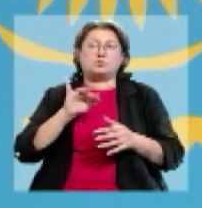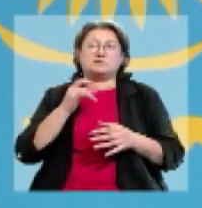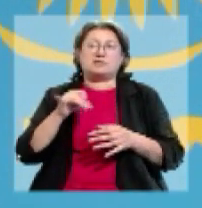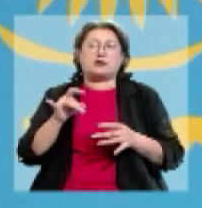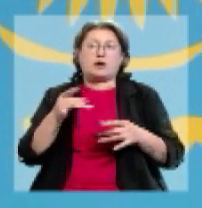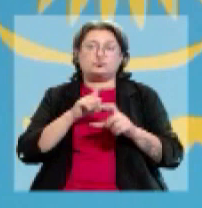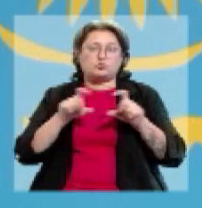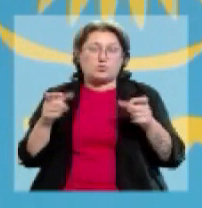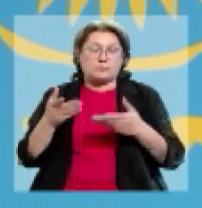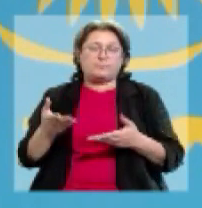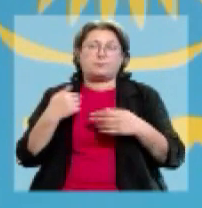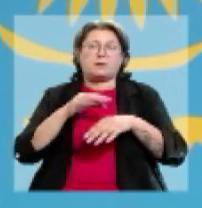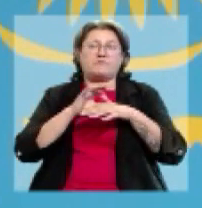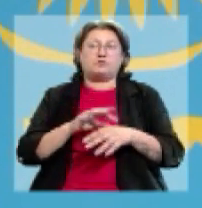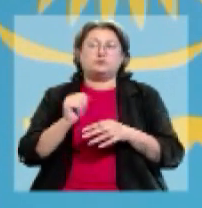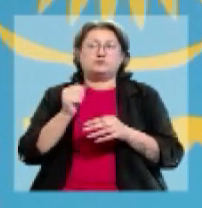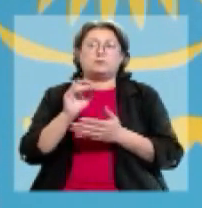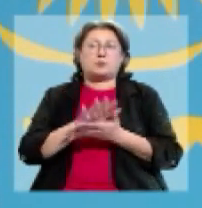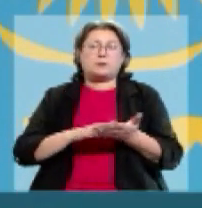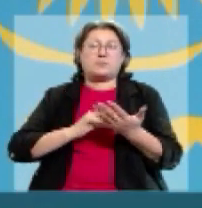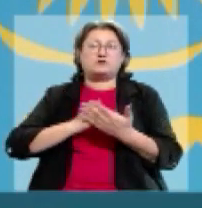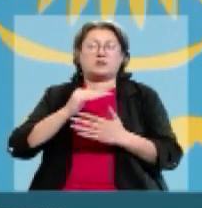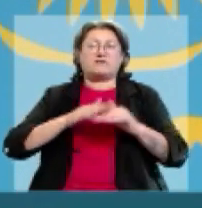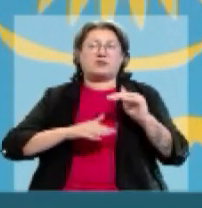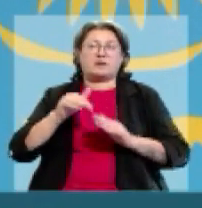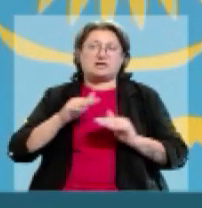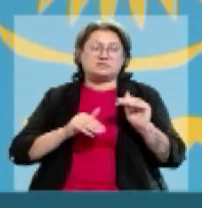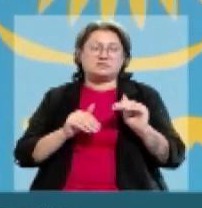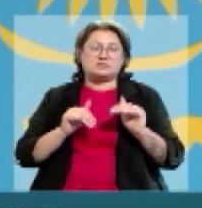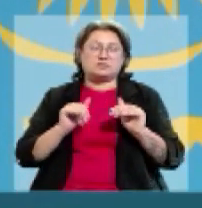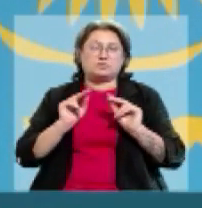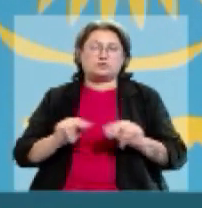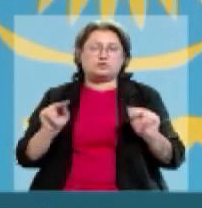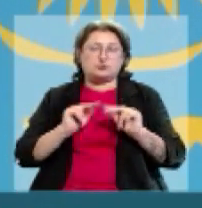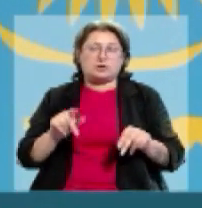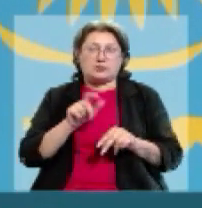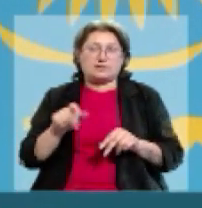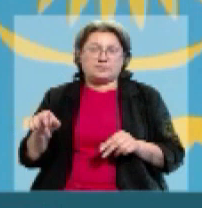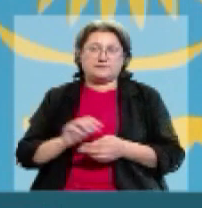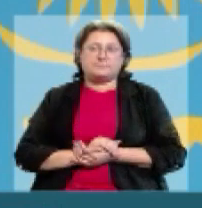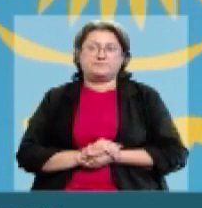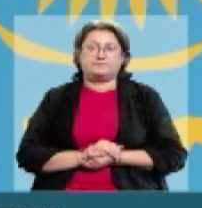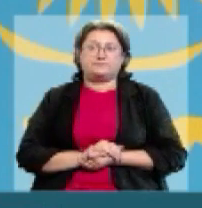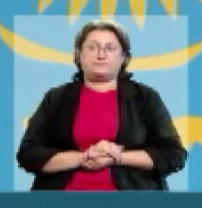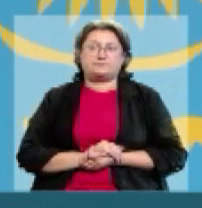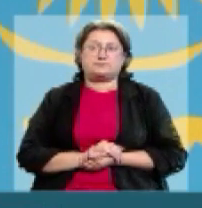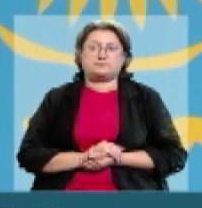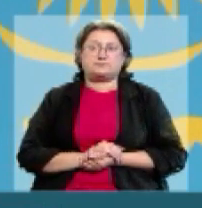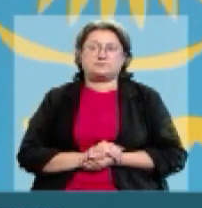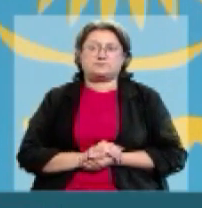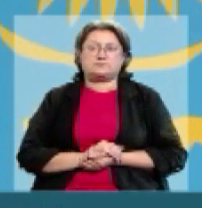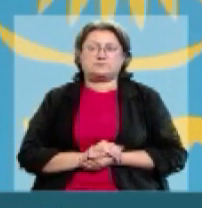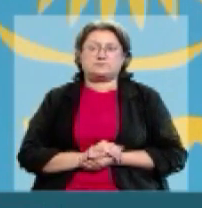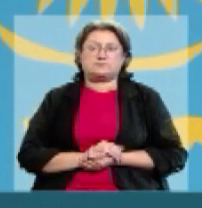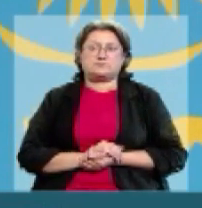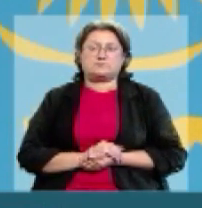жабдықталуын тұсаукесерін өткіздік. Бұл жоба жан жақты жоба. Ол тек қана мынау сыныптарды, класстарды жабдықтау